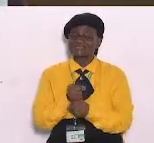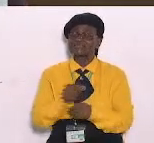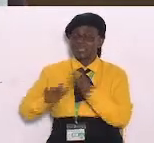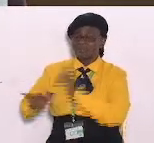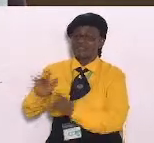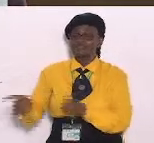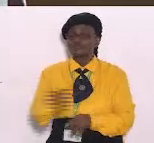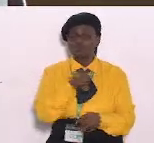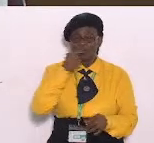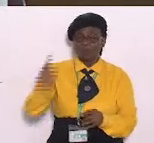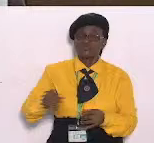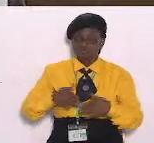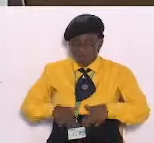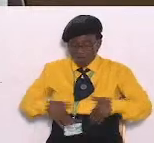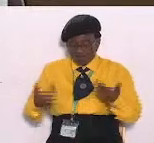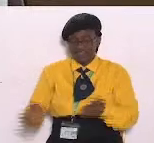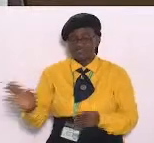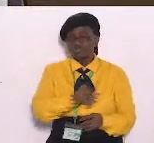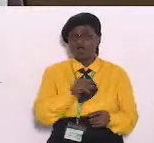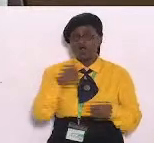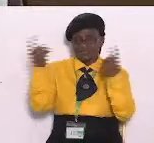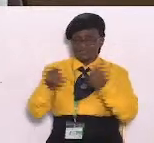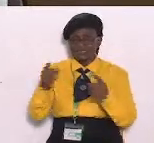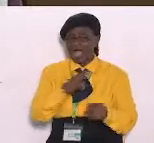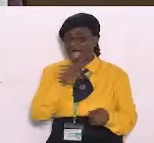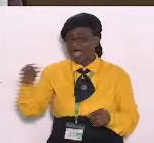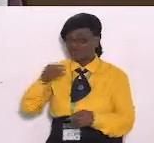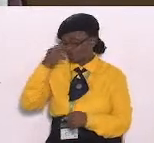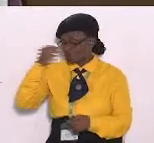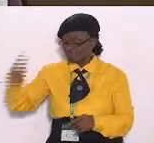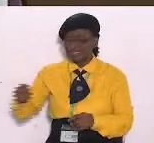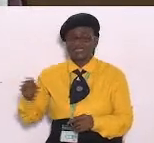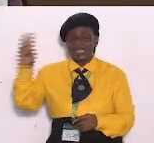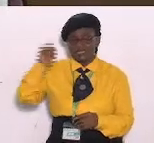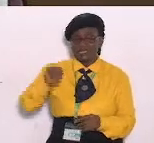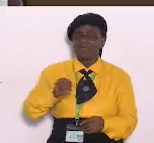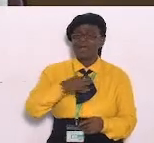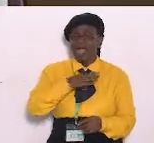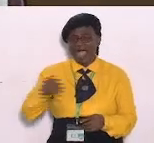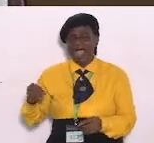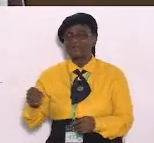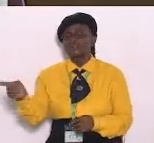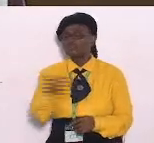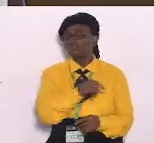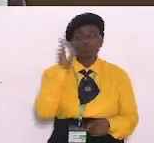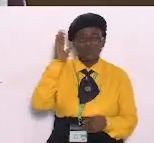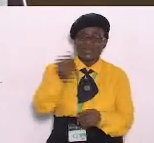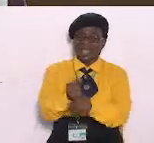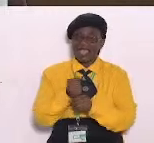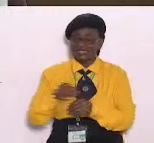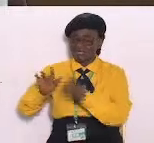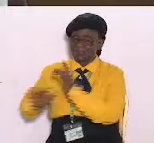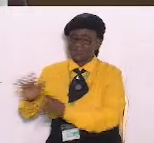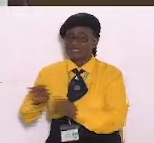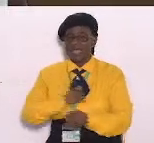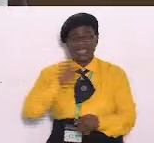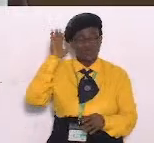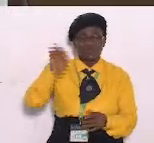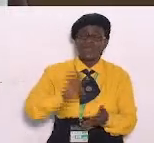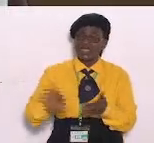veulent avoir la miséricorde de Dieu vous devez confesser vos péchés et